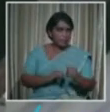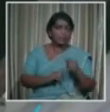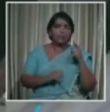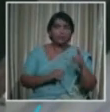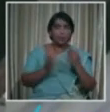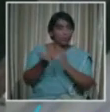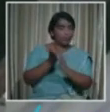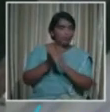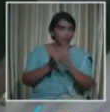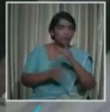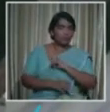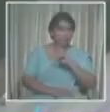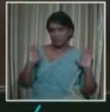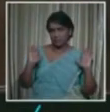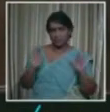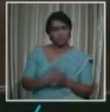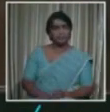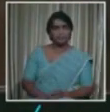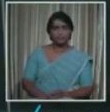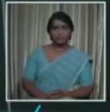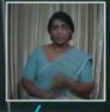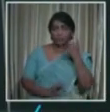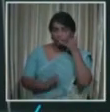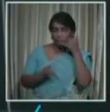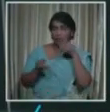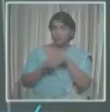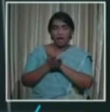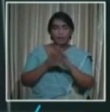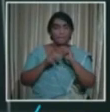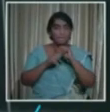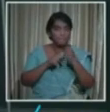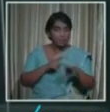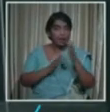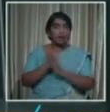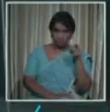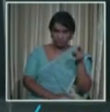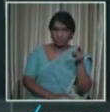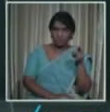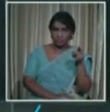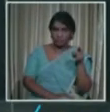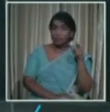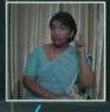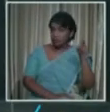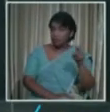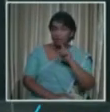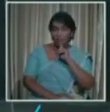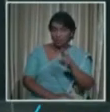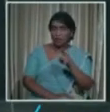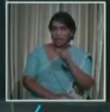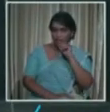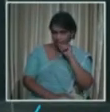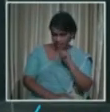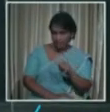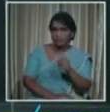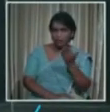උදව් වෙනවයි කියන ටික මතක තියාගන්න. සජබේ නියෝජනය කරන හරිම් ප්‍රනාන්දු ඇමතිවරයා කියන චෝදනාව. එතුමා කියන කාරණේ ඇත්තද කියලා බලා ගන්න